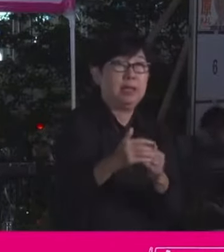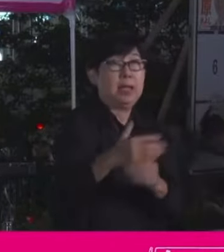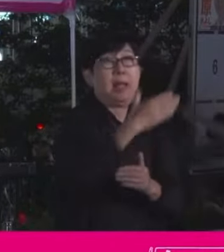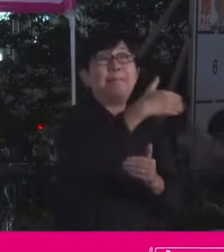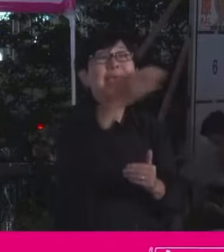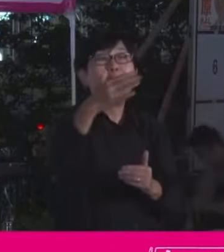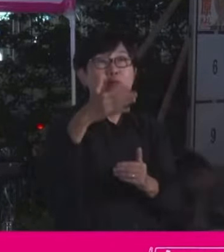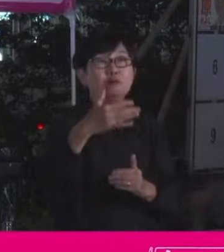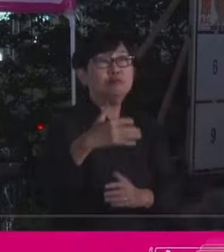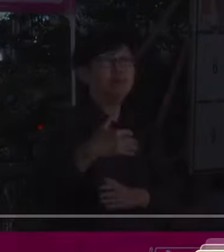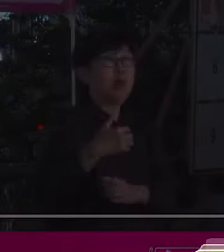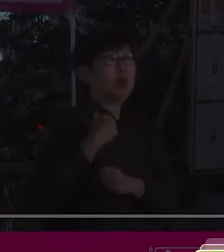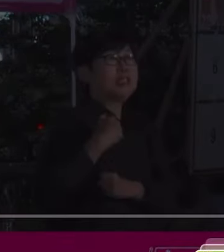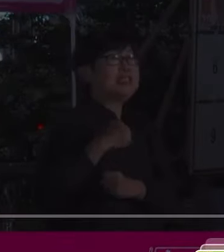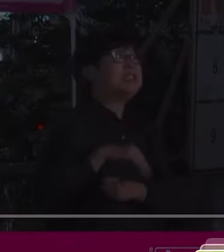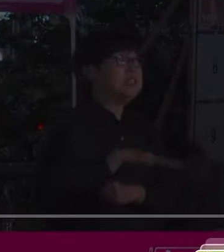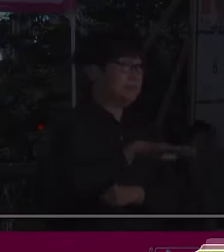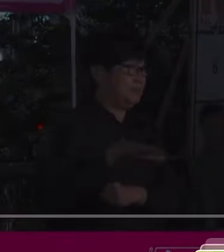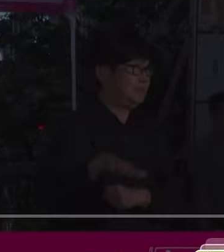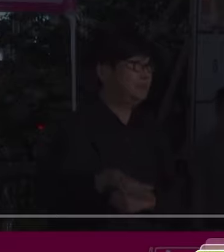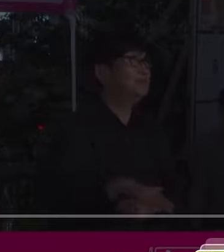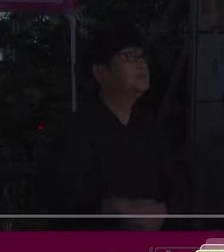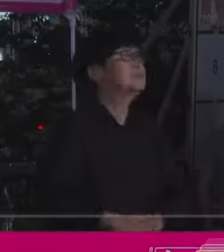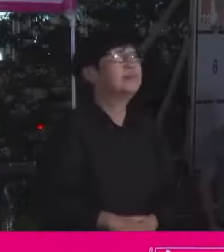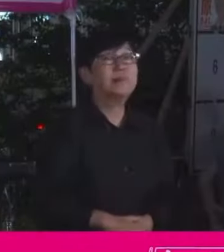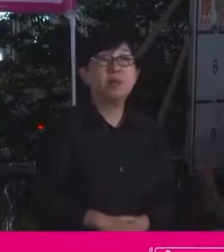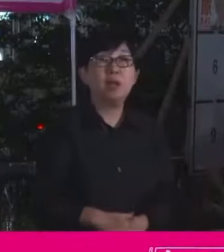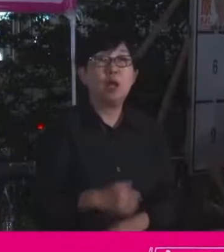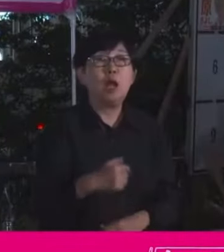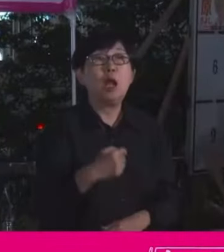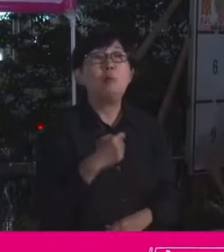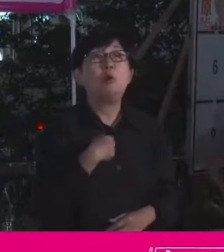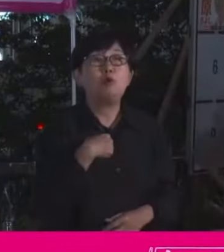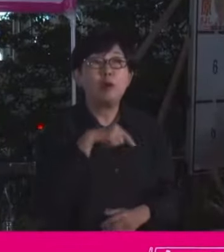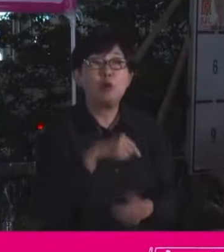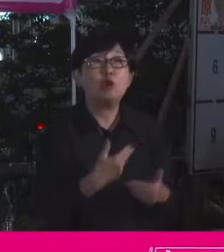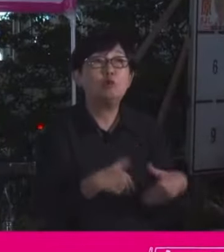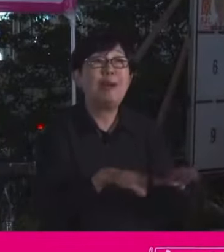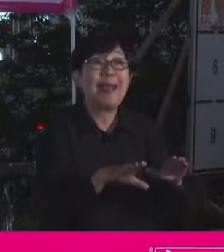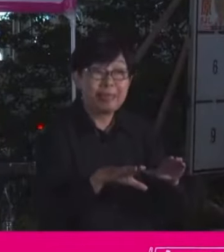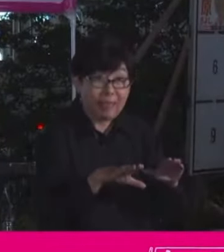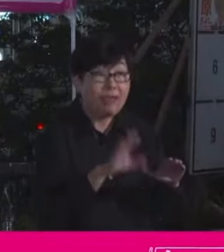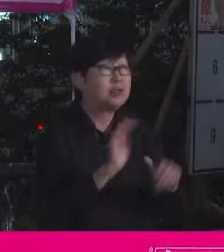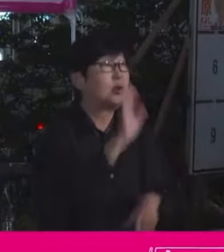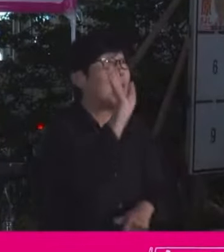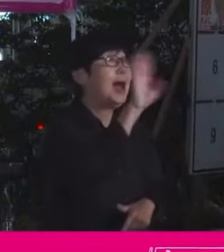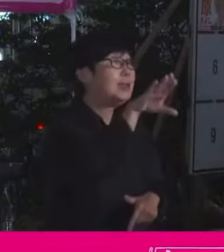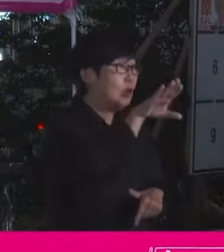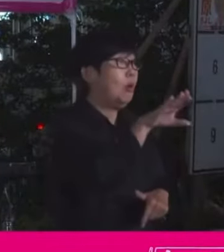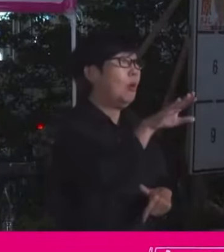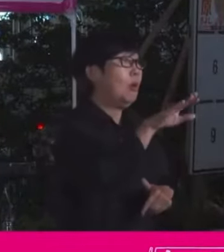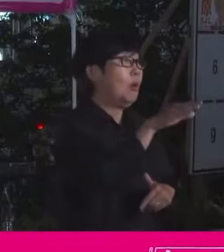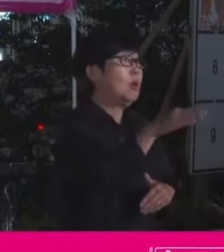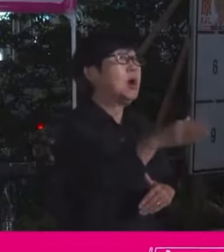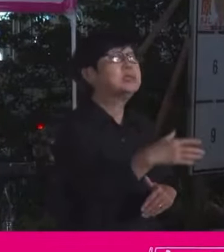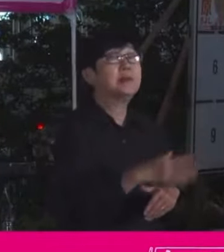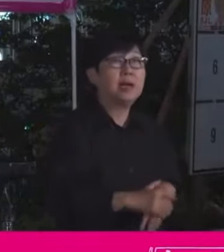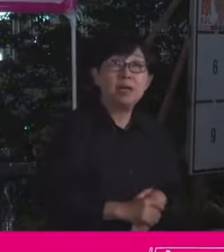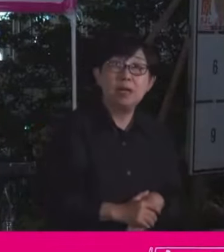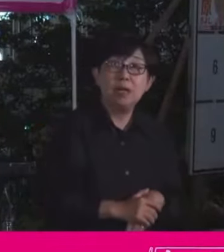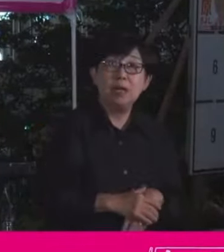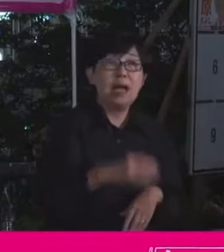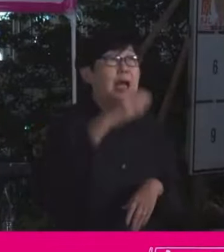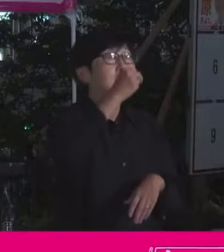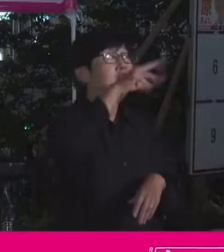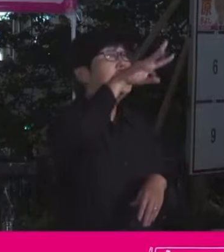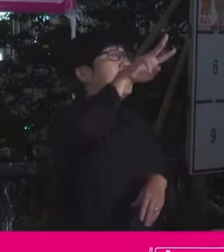でありました。米軍の基地でありました。で、僕はここで生まれて、でその後しばらくして砂川、あ